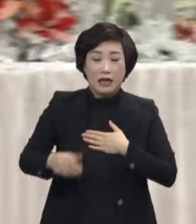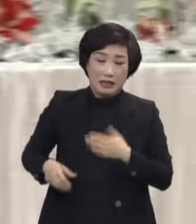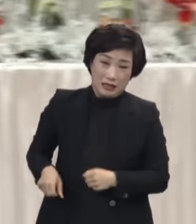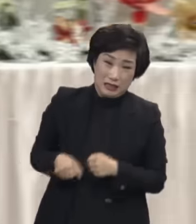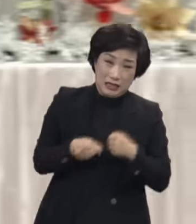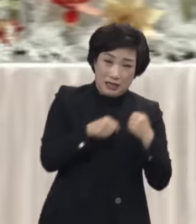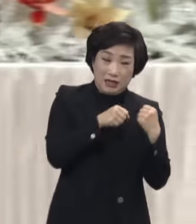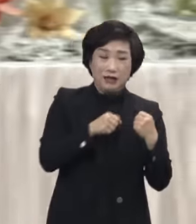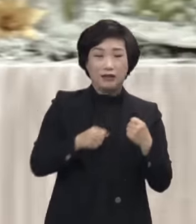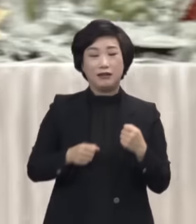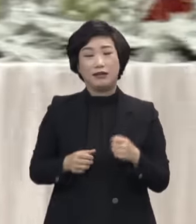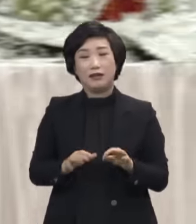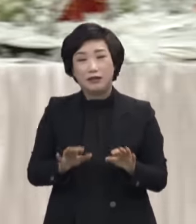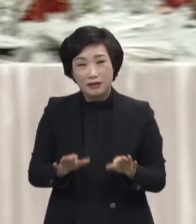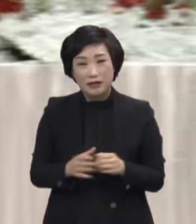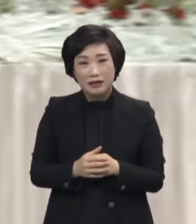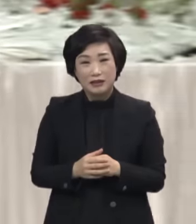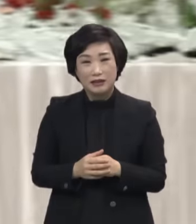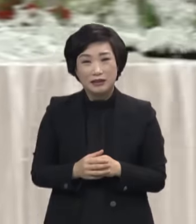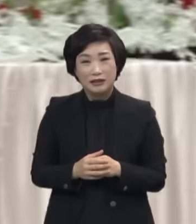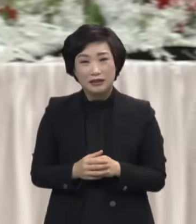나태하고 게을러서